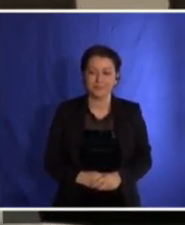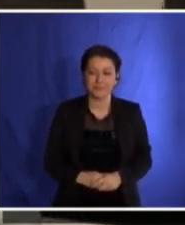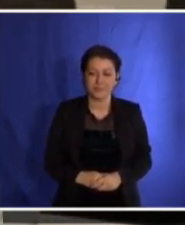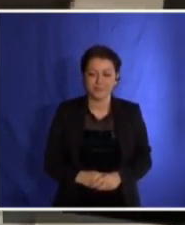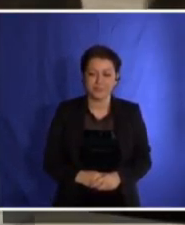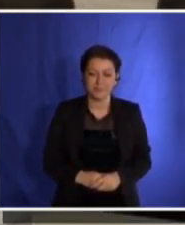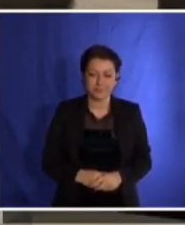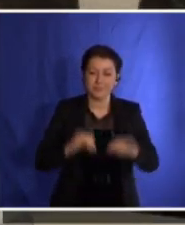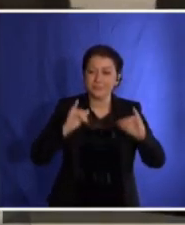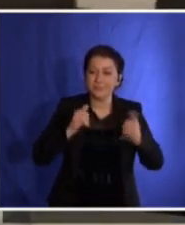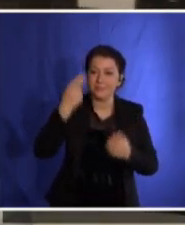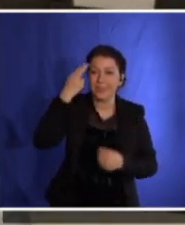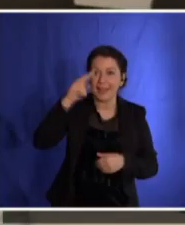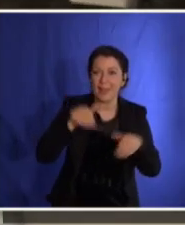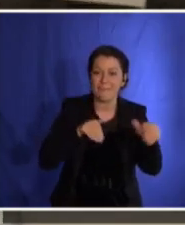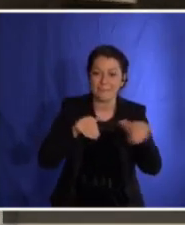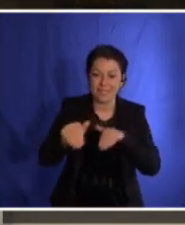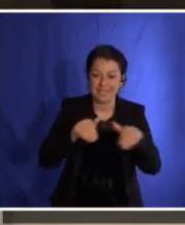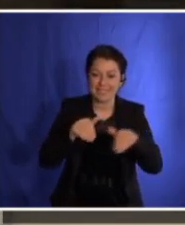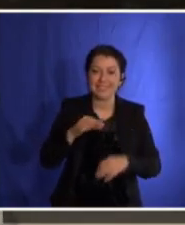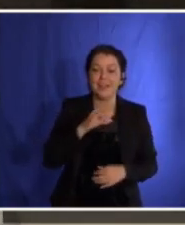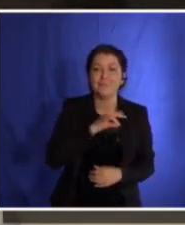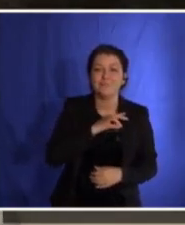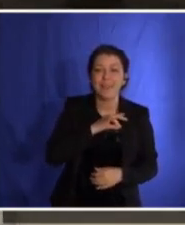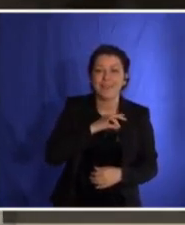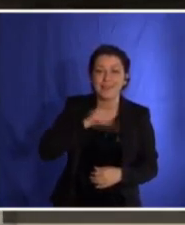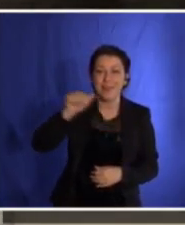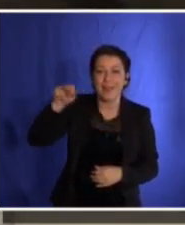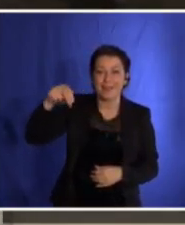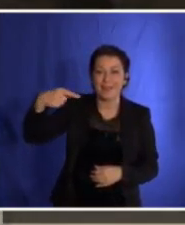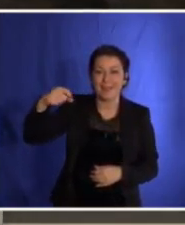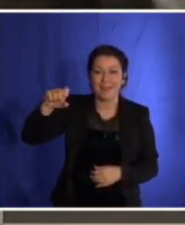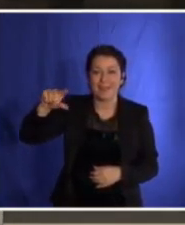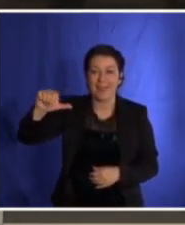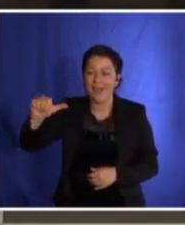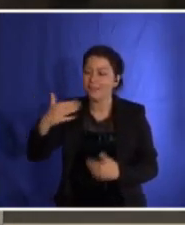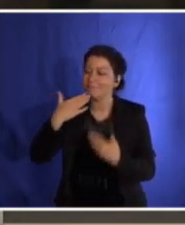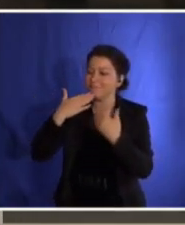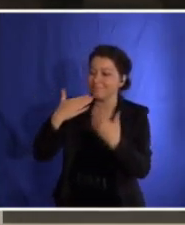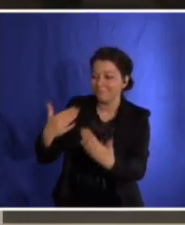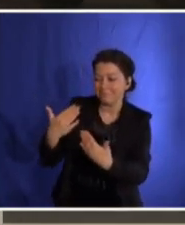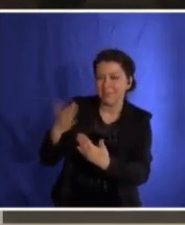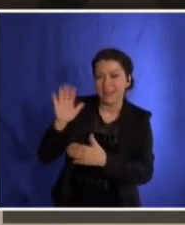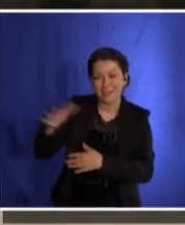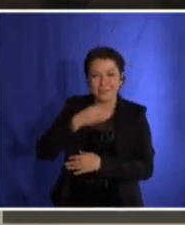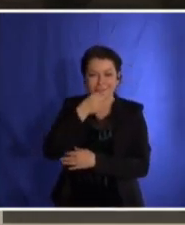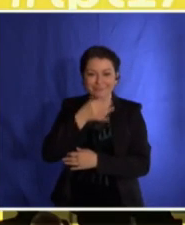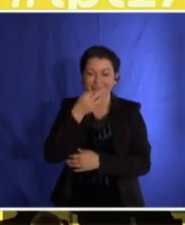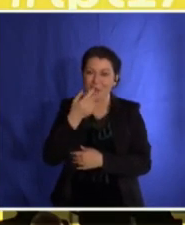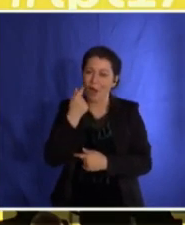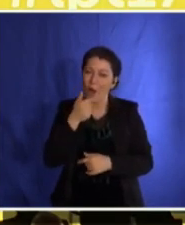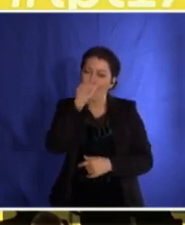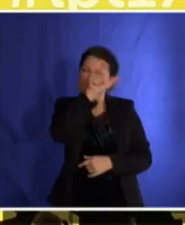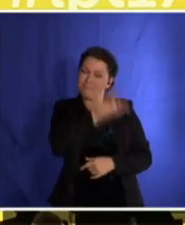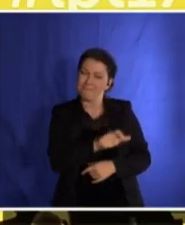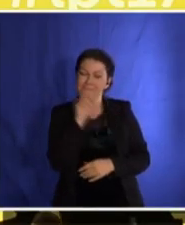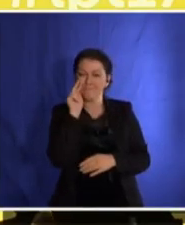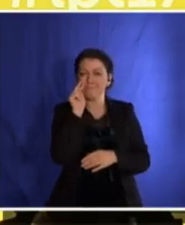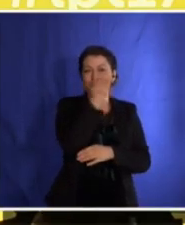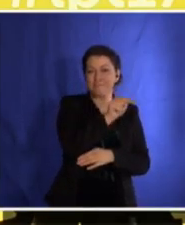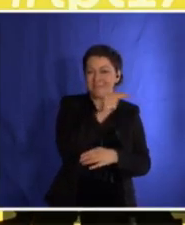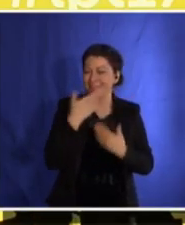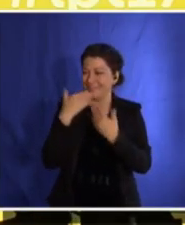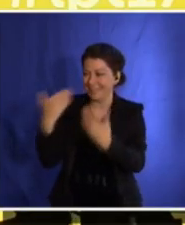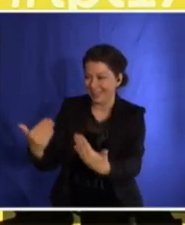Herr Minister, liebe Angela, danke für eure Ausführungen und die Einblicke in den Menschen, Hanni Mikl-Leitner.